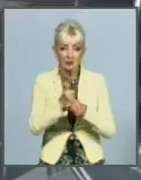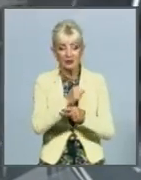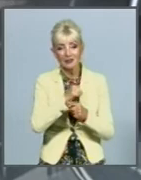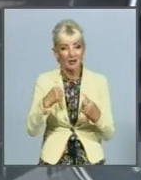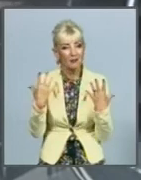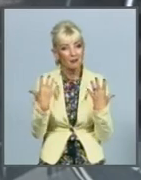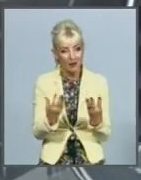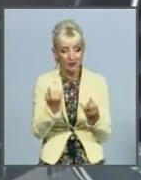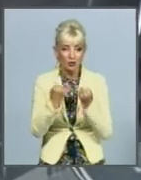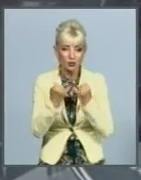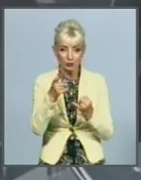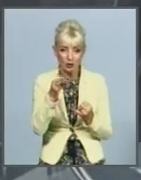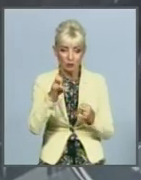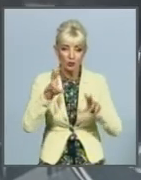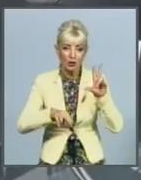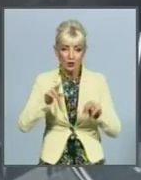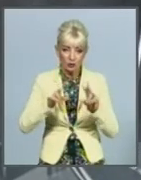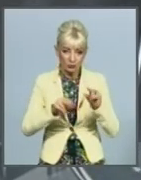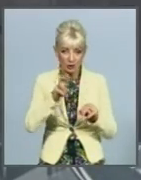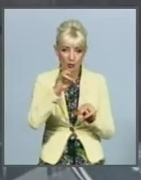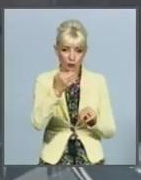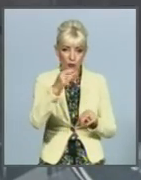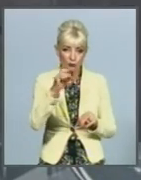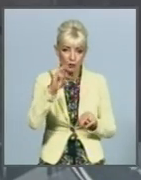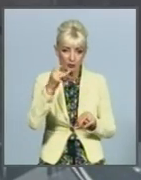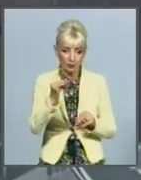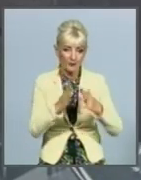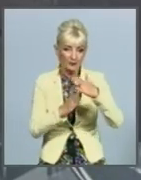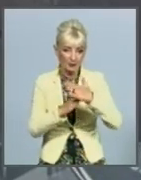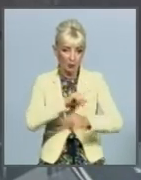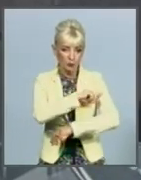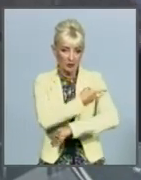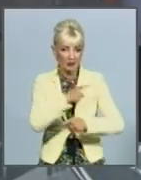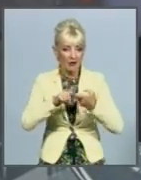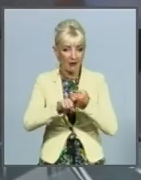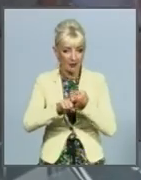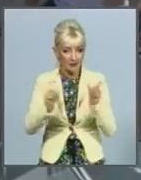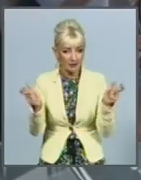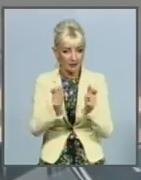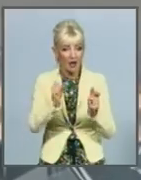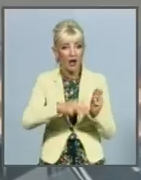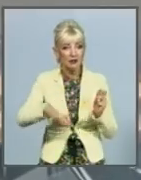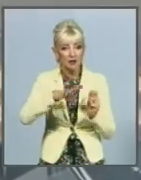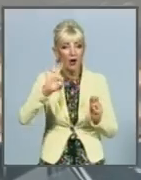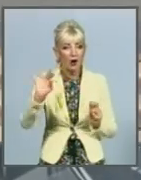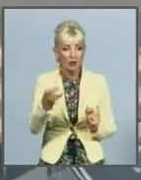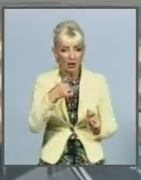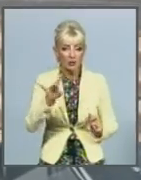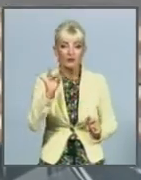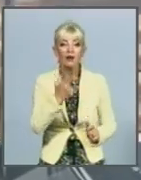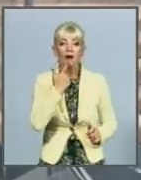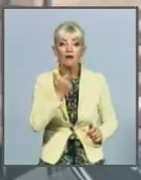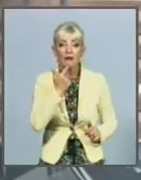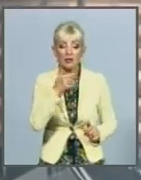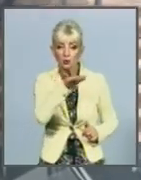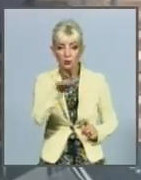найлояльніші. Жовта зона вважається буферною, тобто на межі посилення карантину. А от на територіях з помаранчевим і червоним